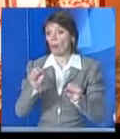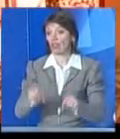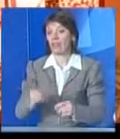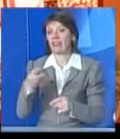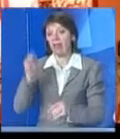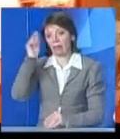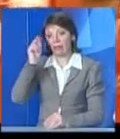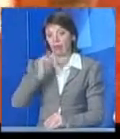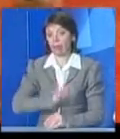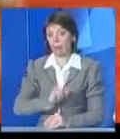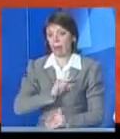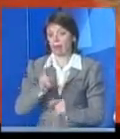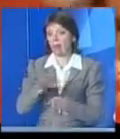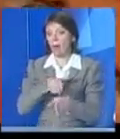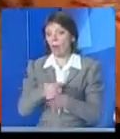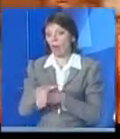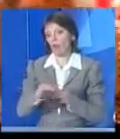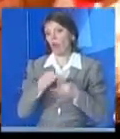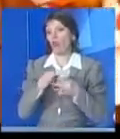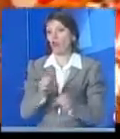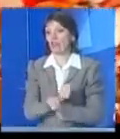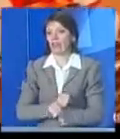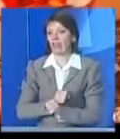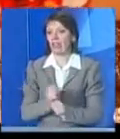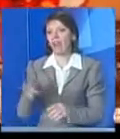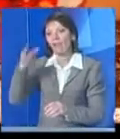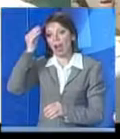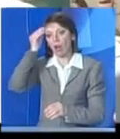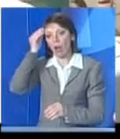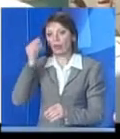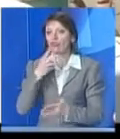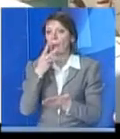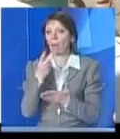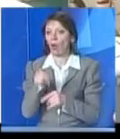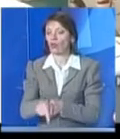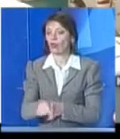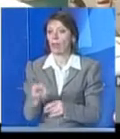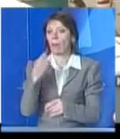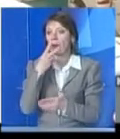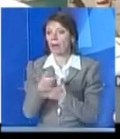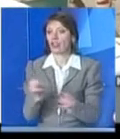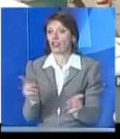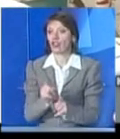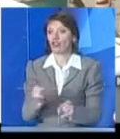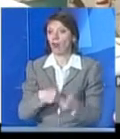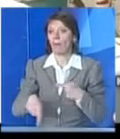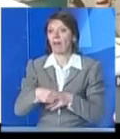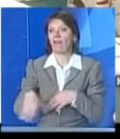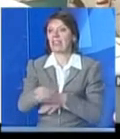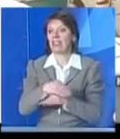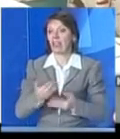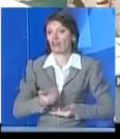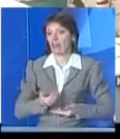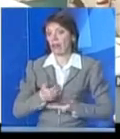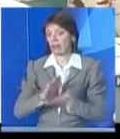навчання, праці та наповненого дозвілля. Приходячи сюди в притулок, бачиш, як що не всіх життя